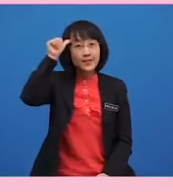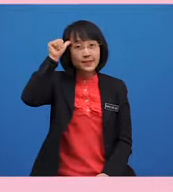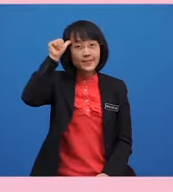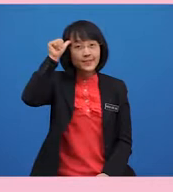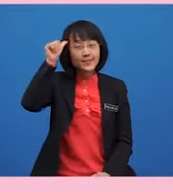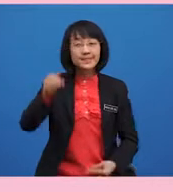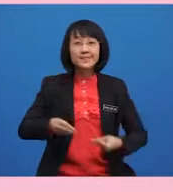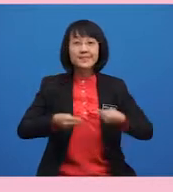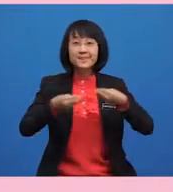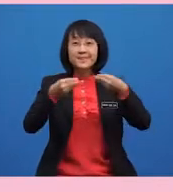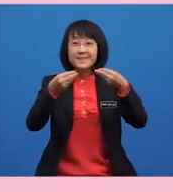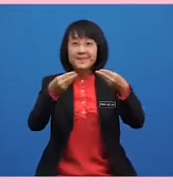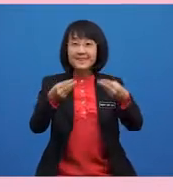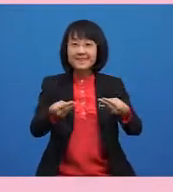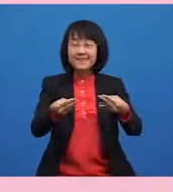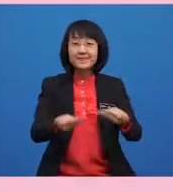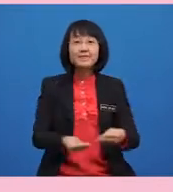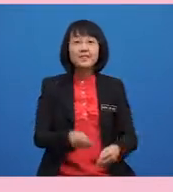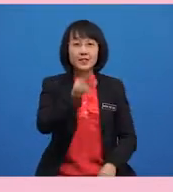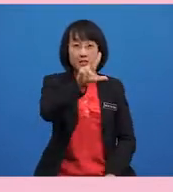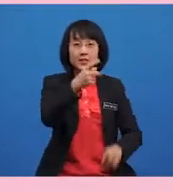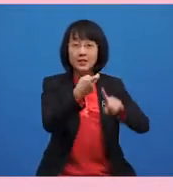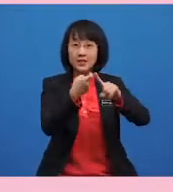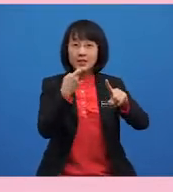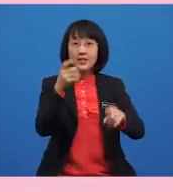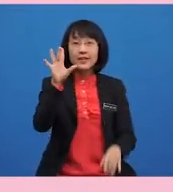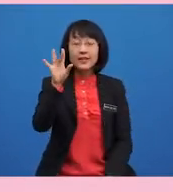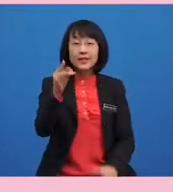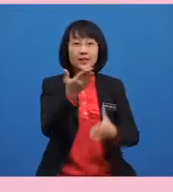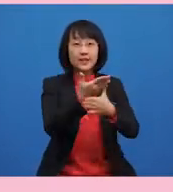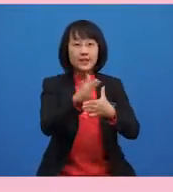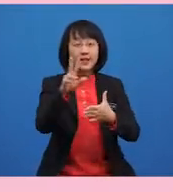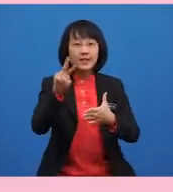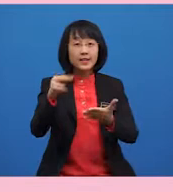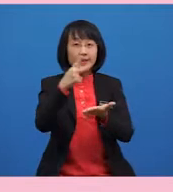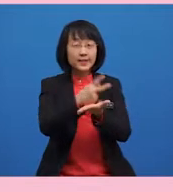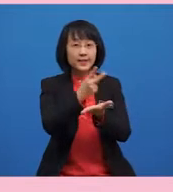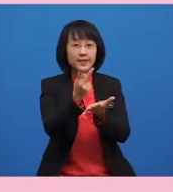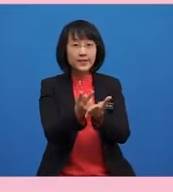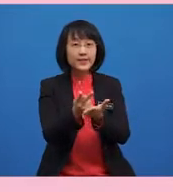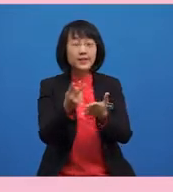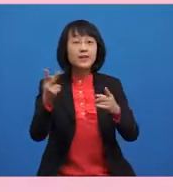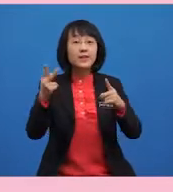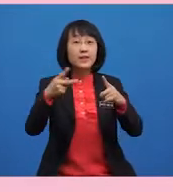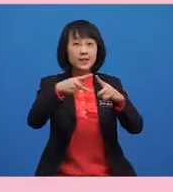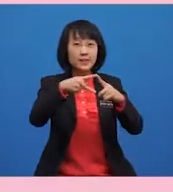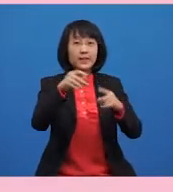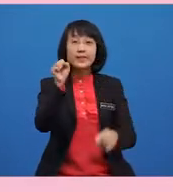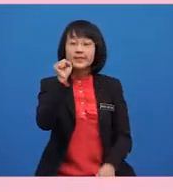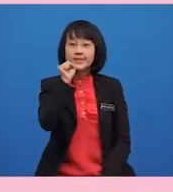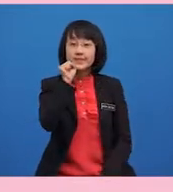Azniah, beri 3 daripada 8 bahagian kek kepada